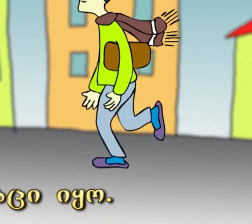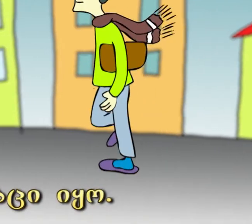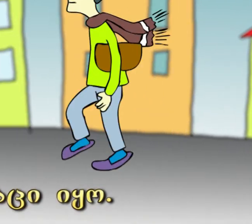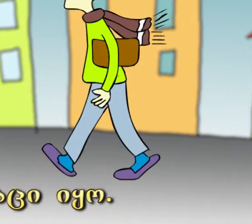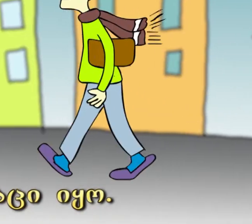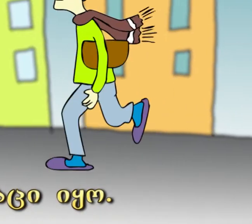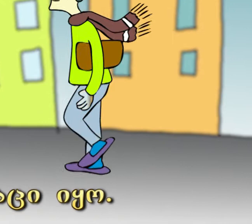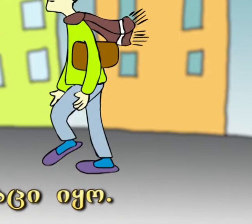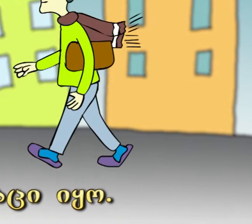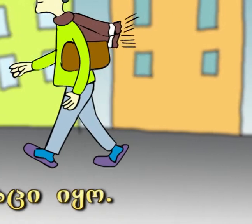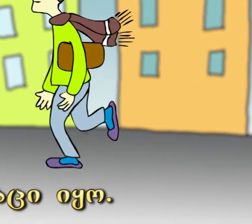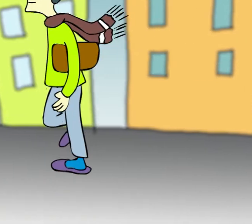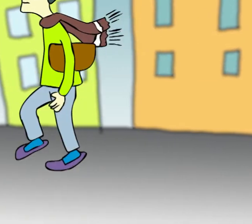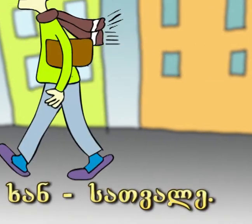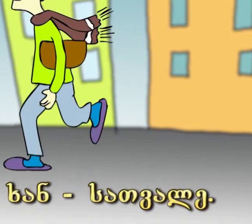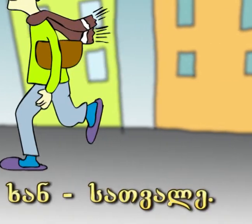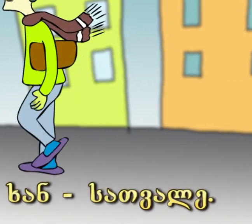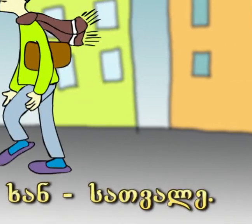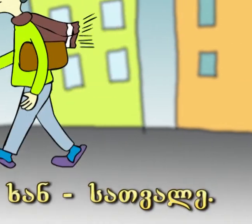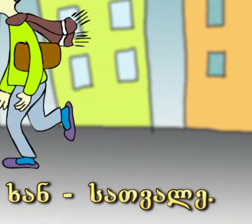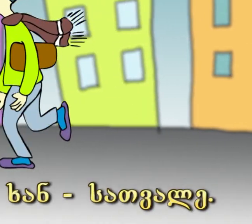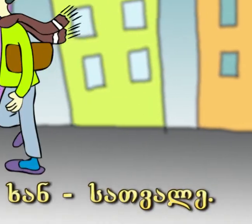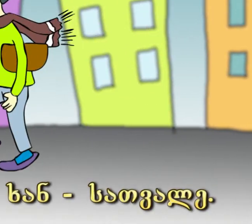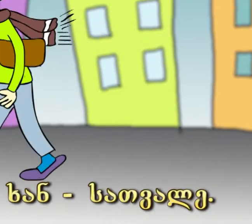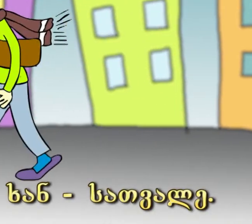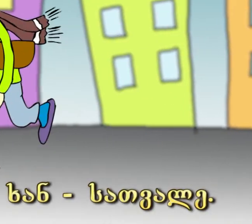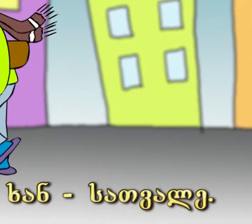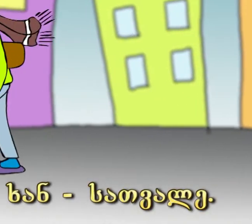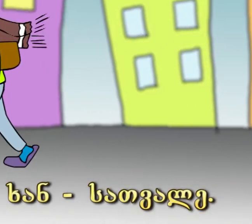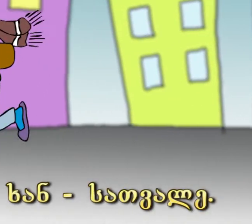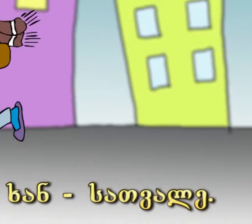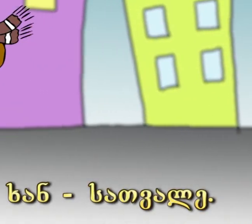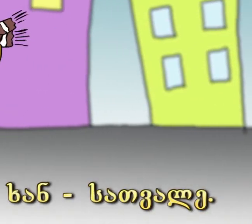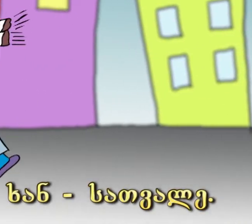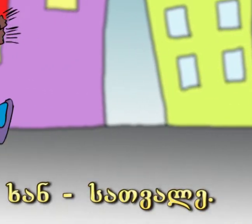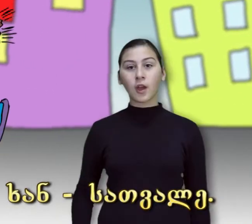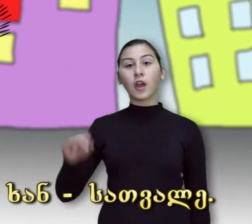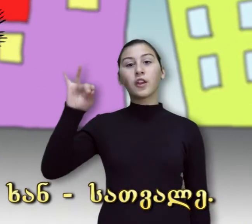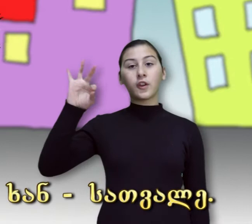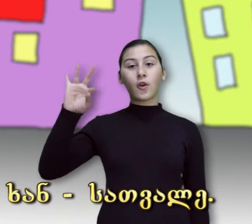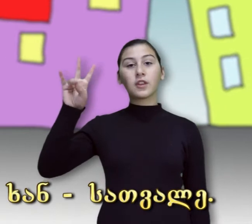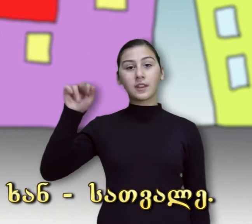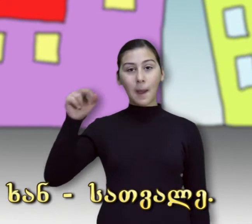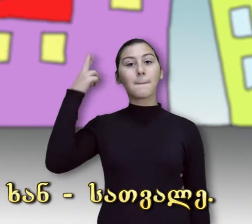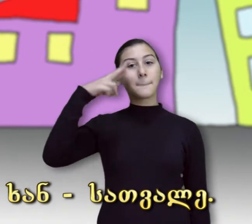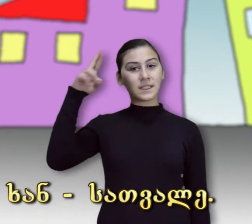იონაბიძია დაბნეული კაცი იყო. ხან მობილური რჩებოდა სადმე, ხან სათვალე.